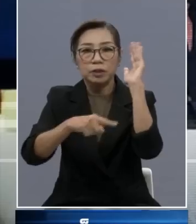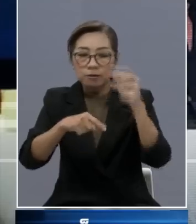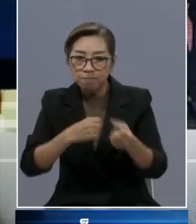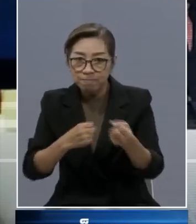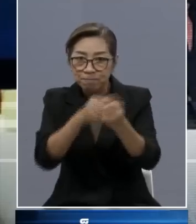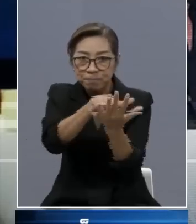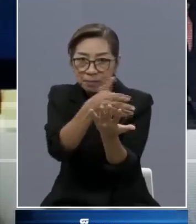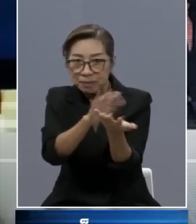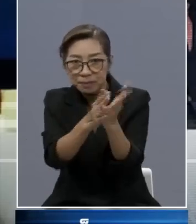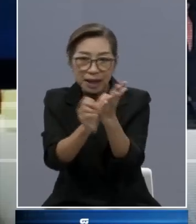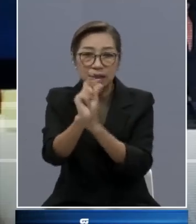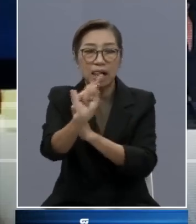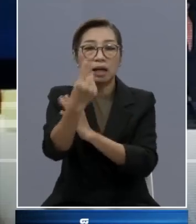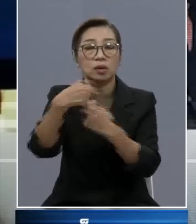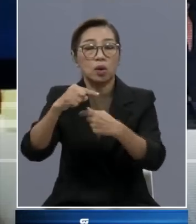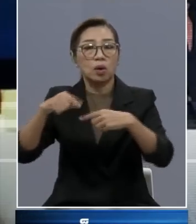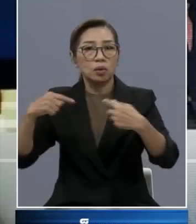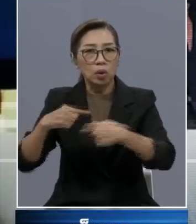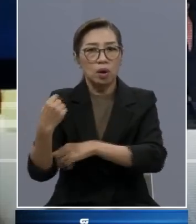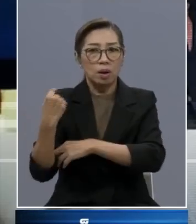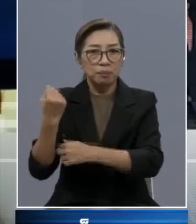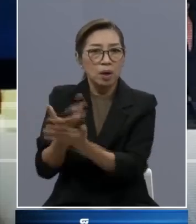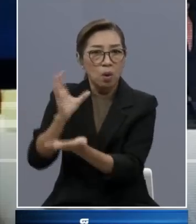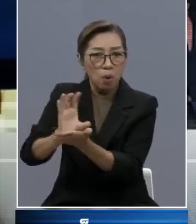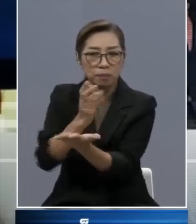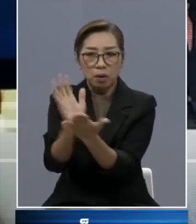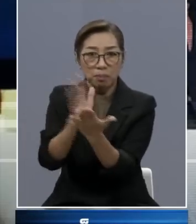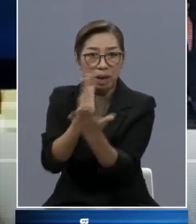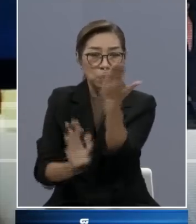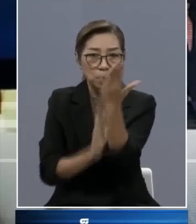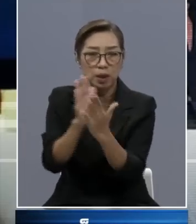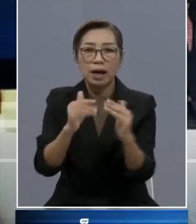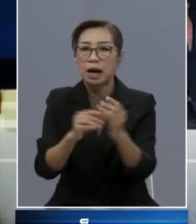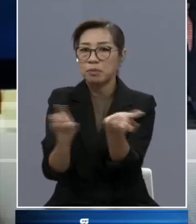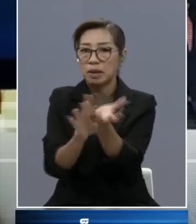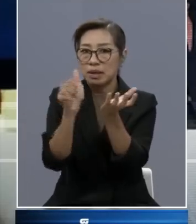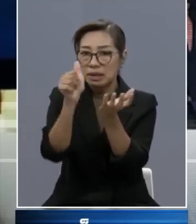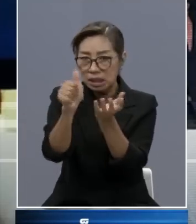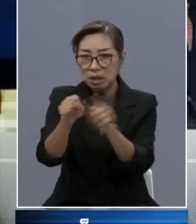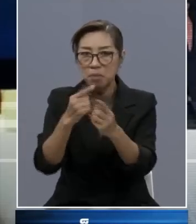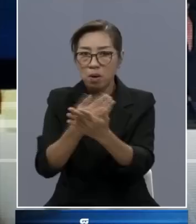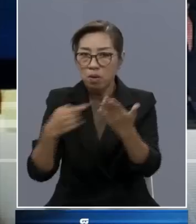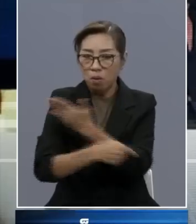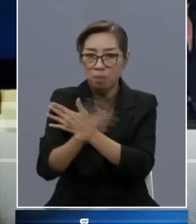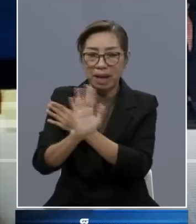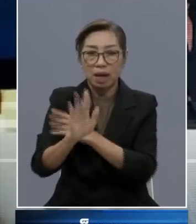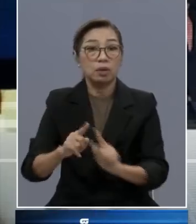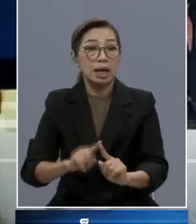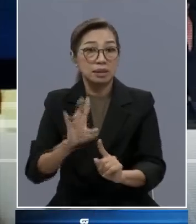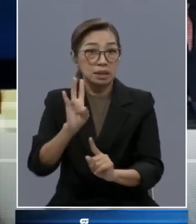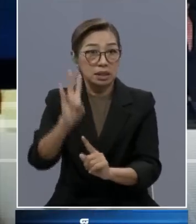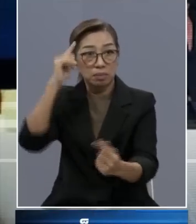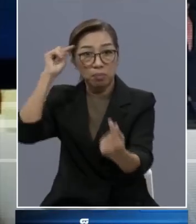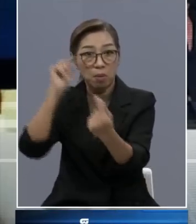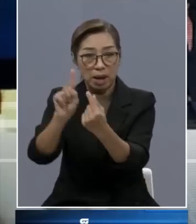ดันการกระจายอำนาจทั้งในแง่ภารกิจแล้วก็งบประมาณนะครับให้มีประสิทธิภาพและปราศจากการทุจริตเรื่องที่7มุ่งเ